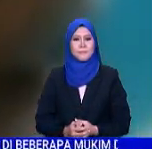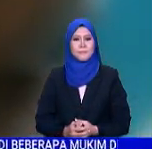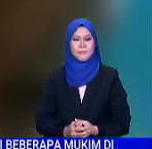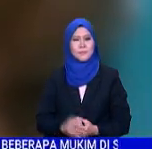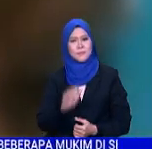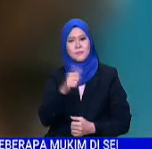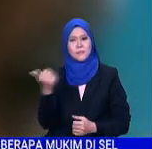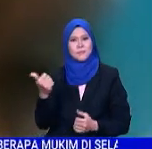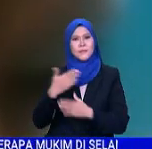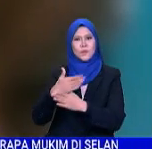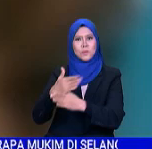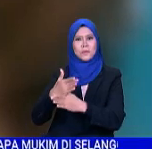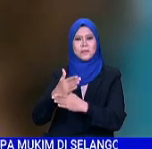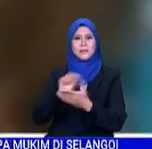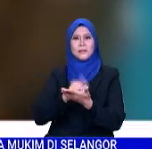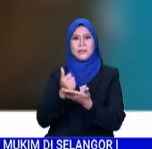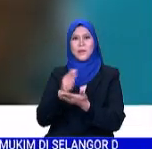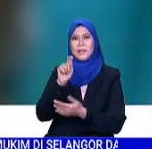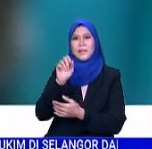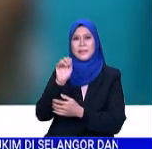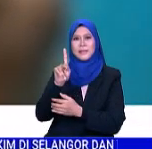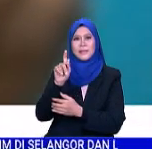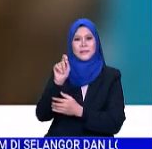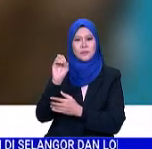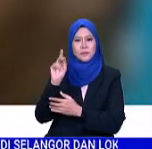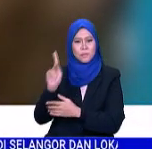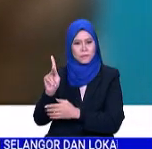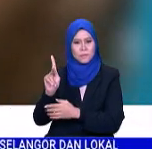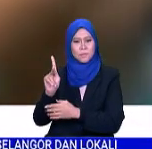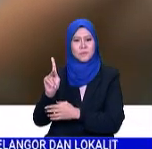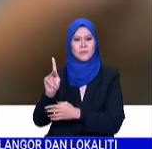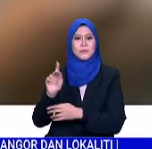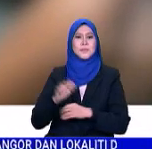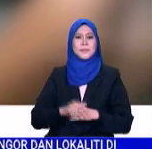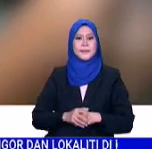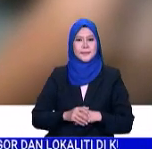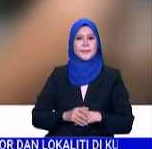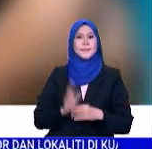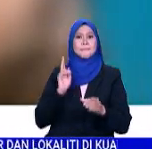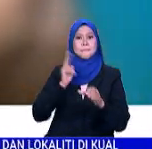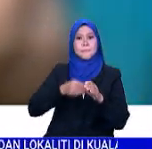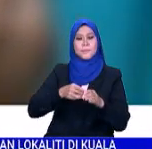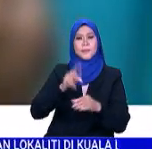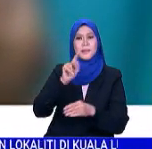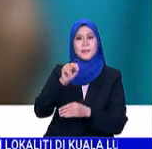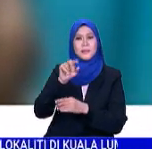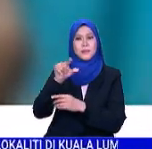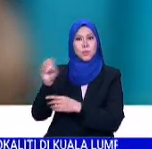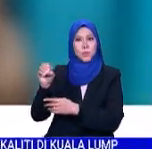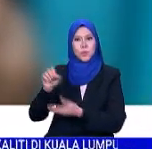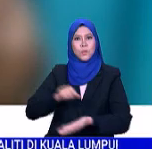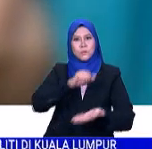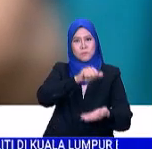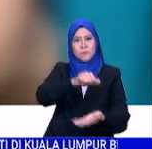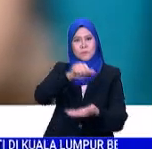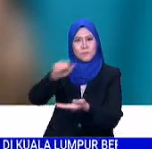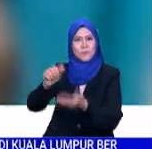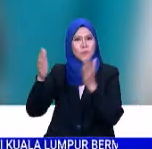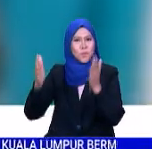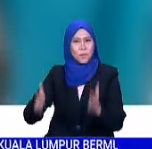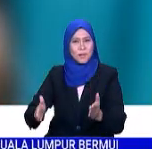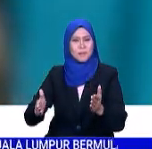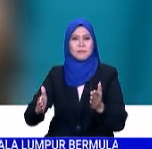Lain pula berkongsian melalui akaun TikTok Firdaus Nazri ketika menyertai NGO mengagihkan makanan kepada